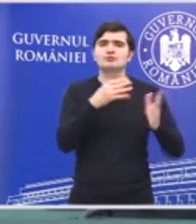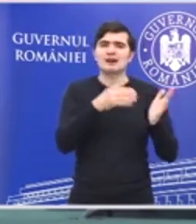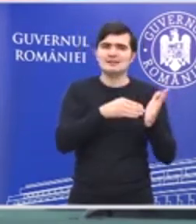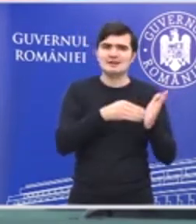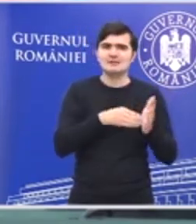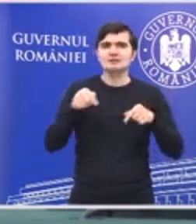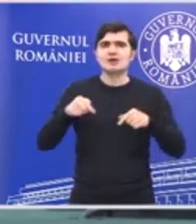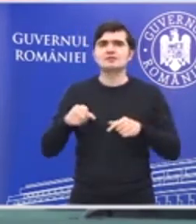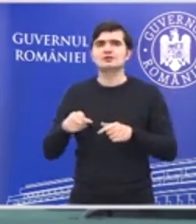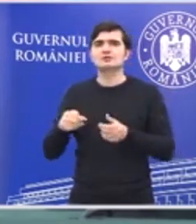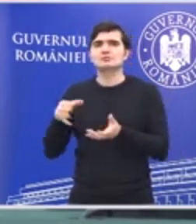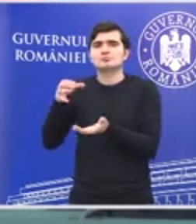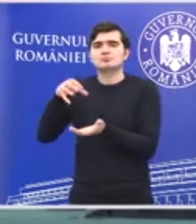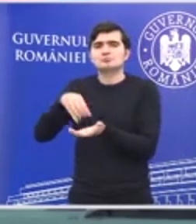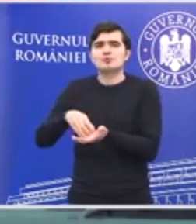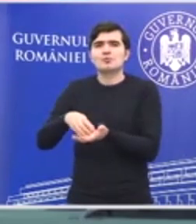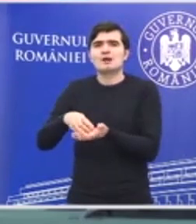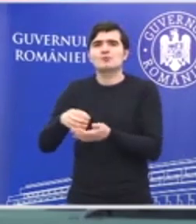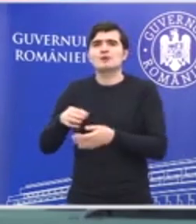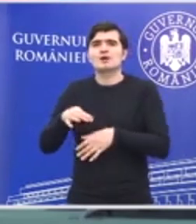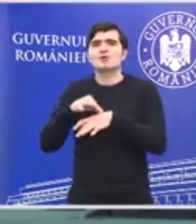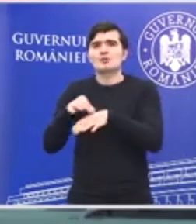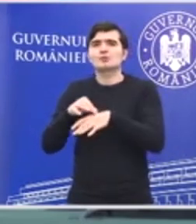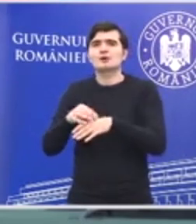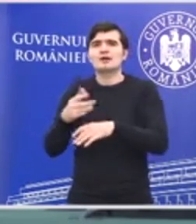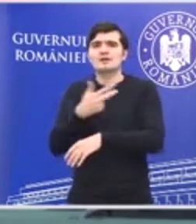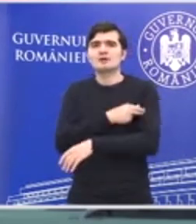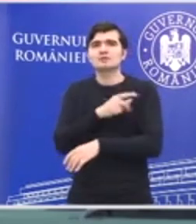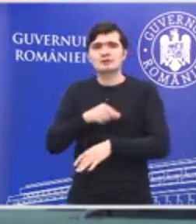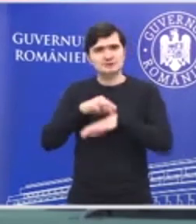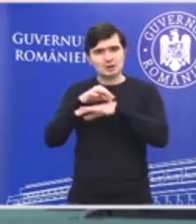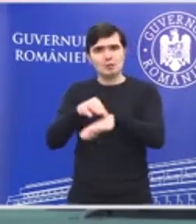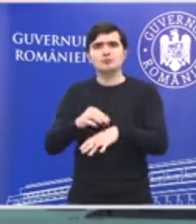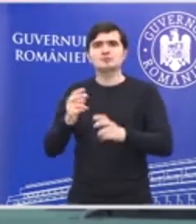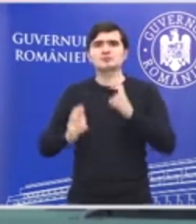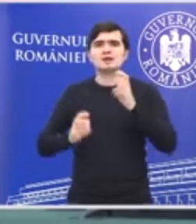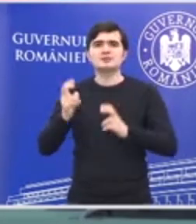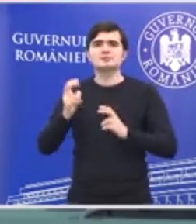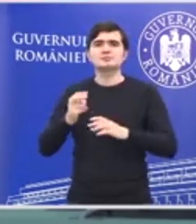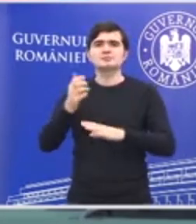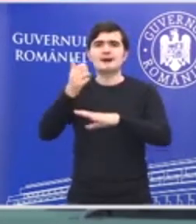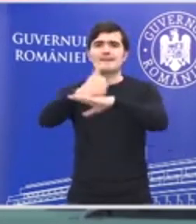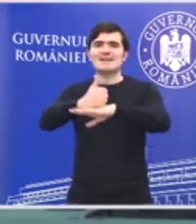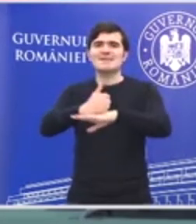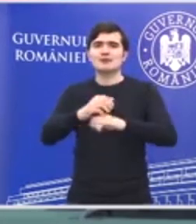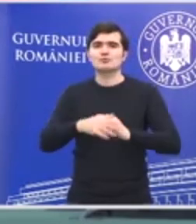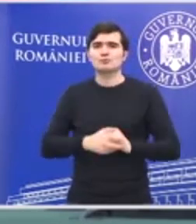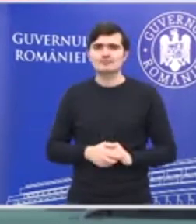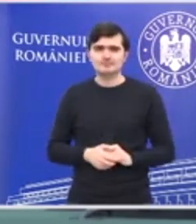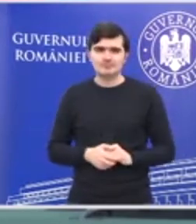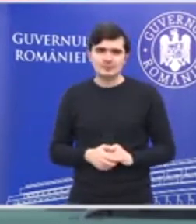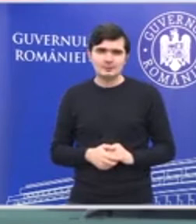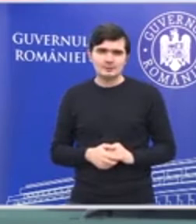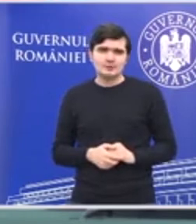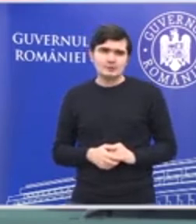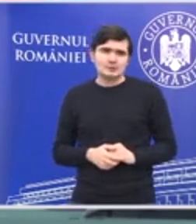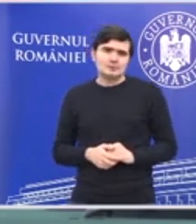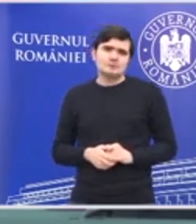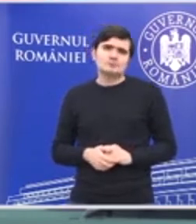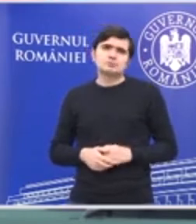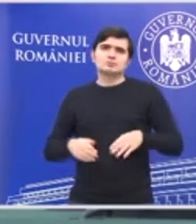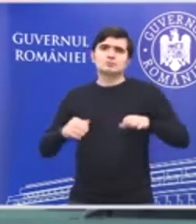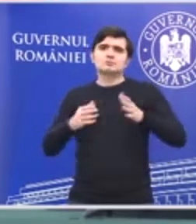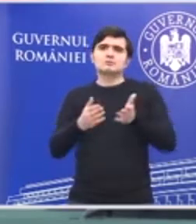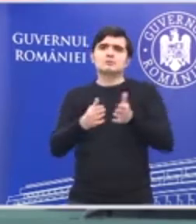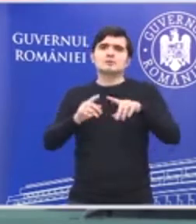a vaccinării este condus de instituția prefectului. Cadrul în care se va desfășura